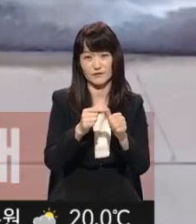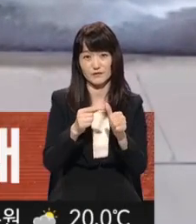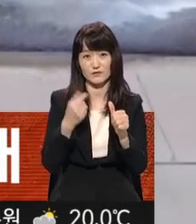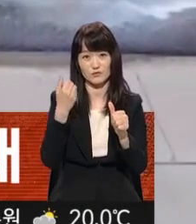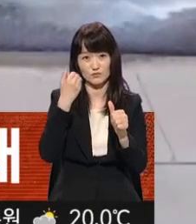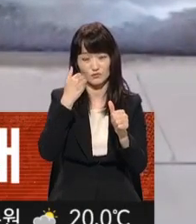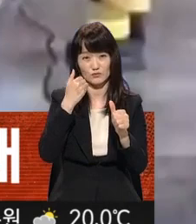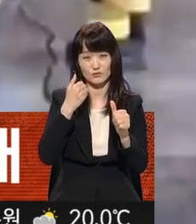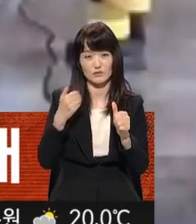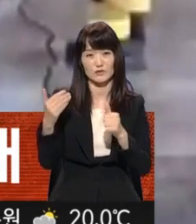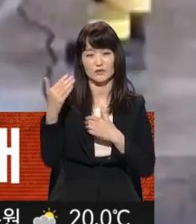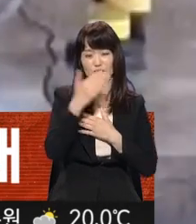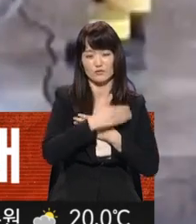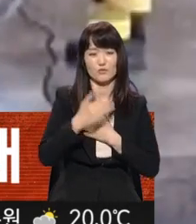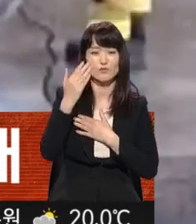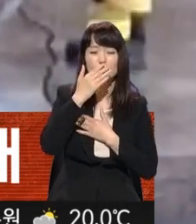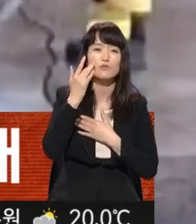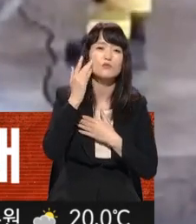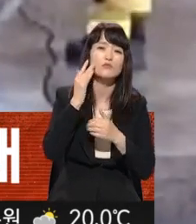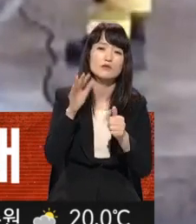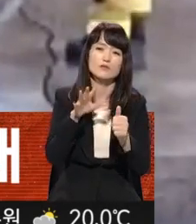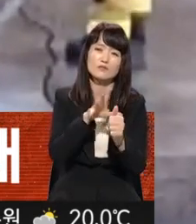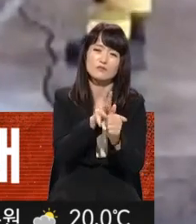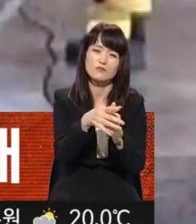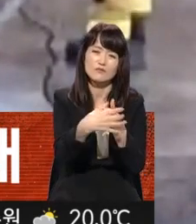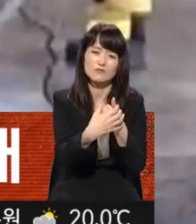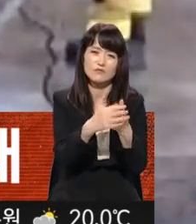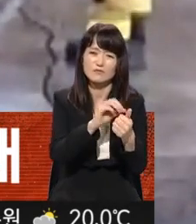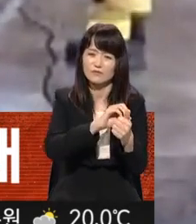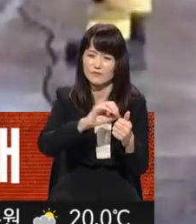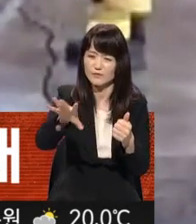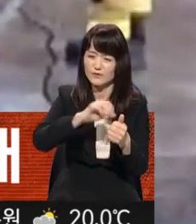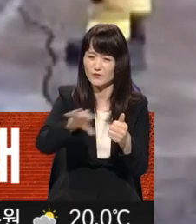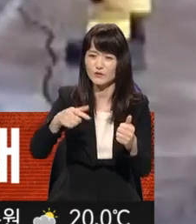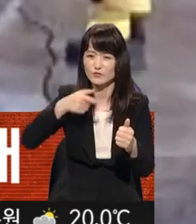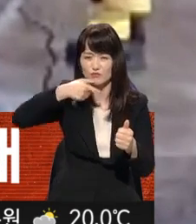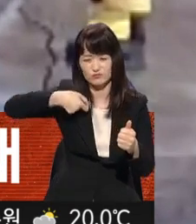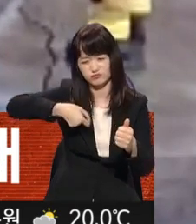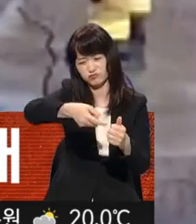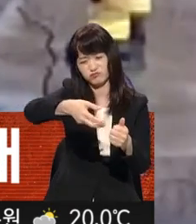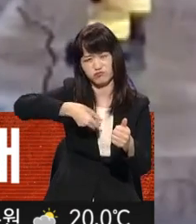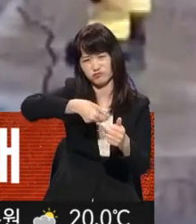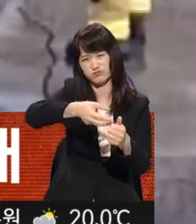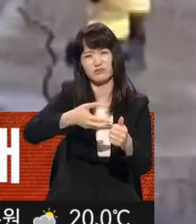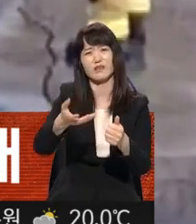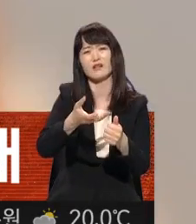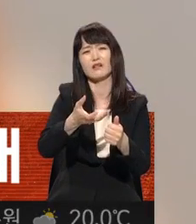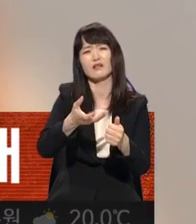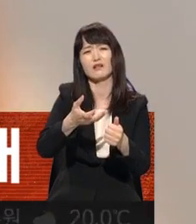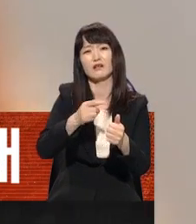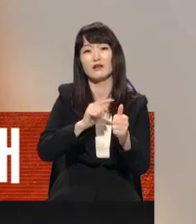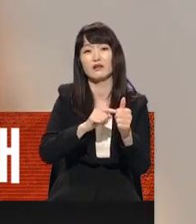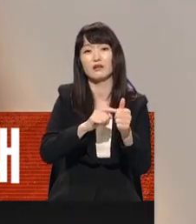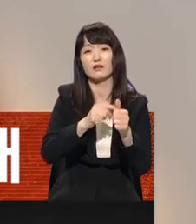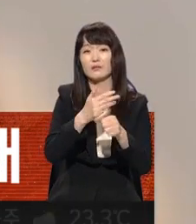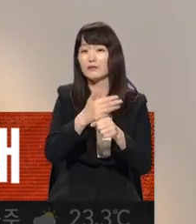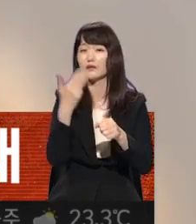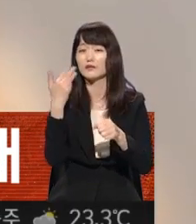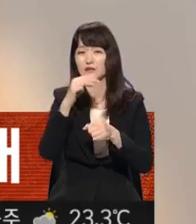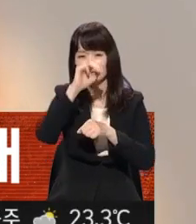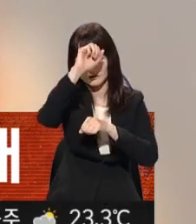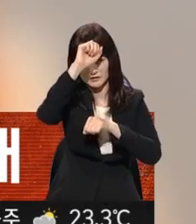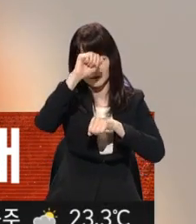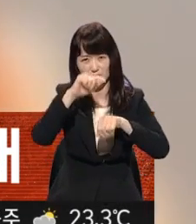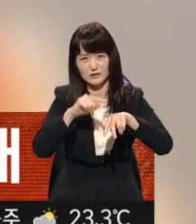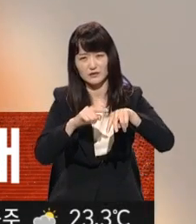구조대는 남성 몸에 붙은 벌들을 떼어내기 위해서 이 남성에게 물을 쏘기도 했습니다. 얼마나 아플까. 심지어 이 남성은 8년 전에 한쪽